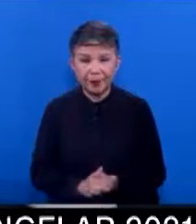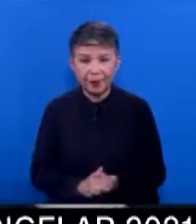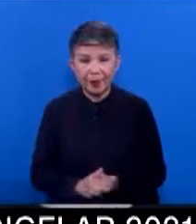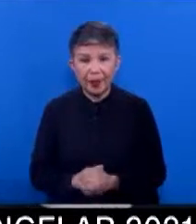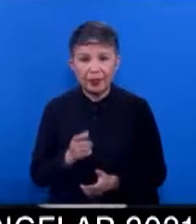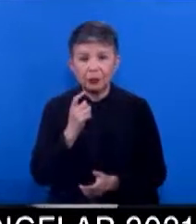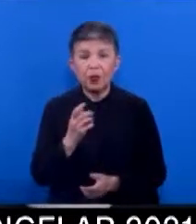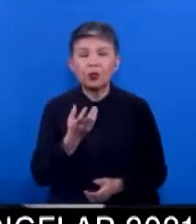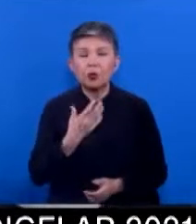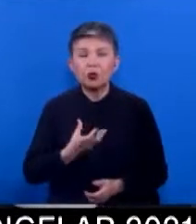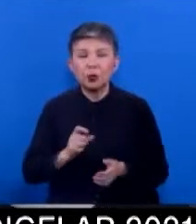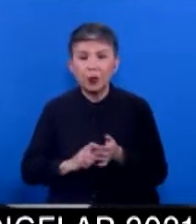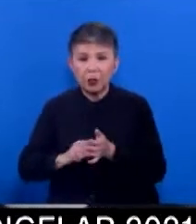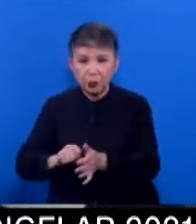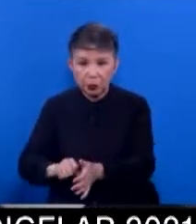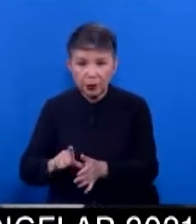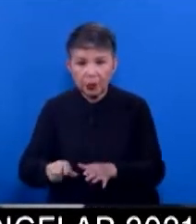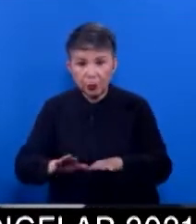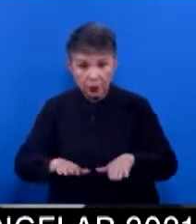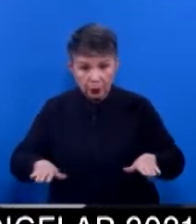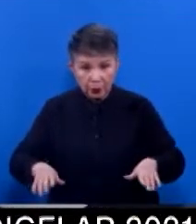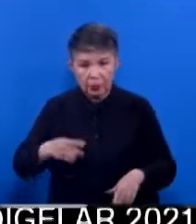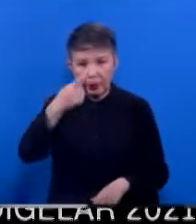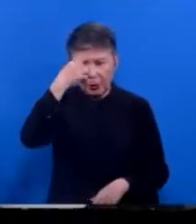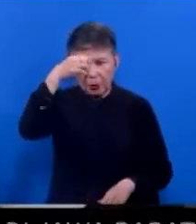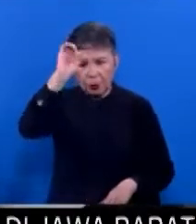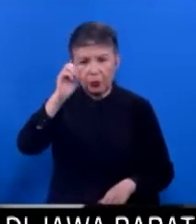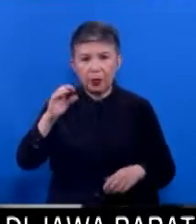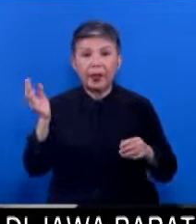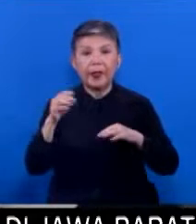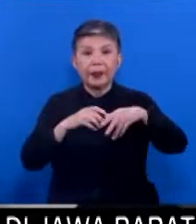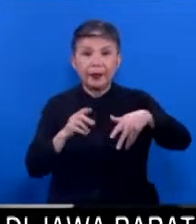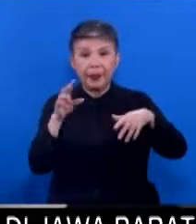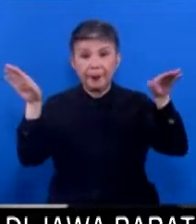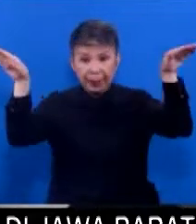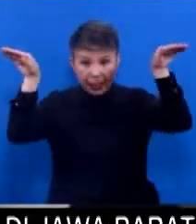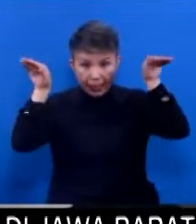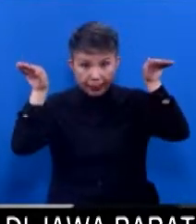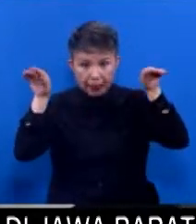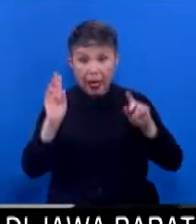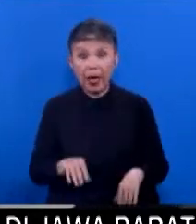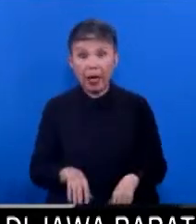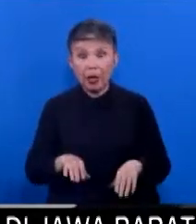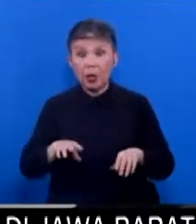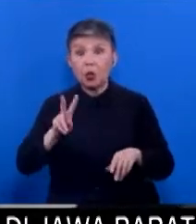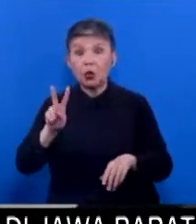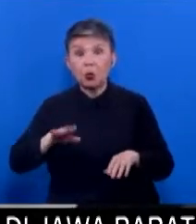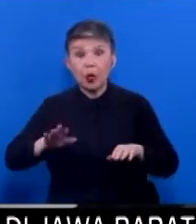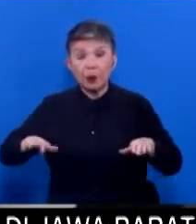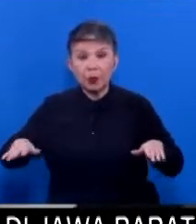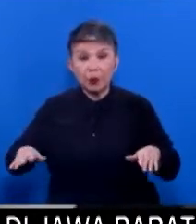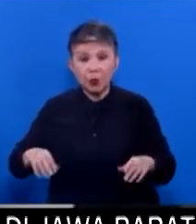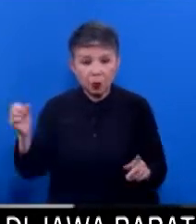Coba menolong seorang wanita dan siswa sekolah, seorang kapolsek di Minahasa, Sulawesi Utara malah dianiaya dua siswa sekolah menengah di Terminal